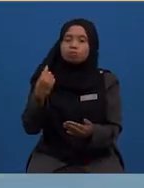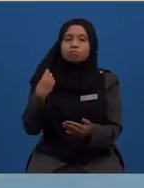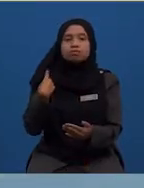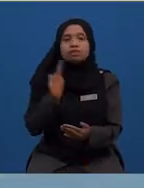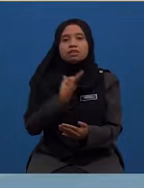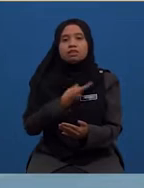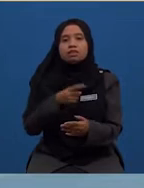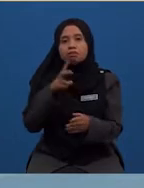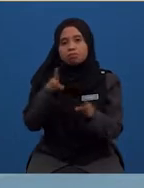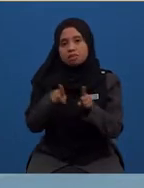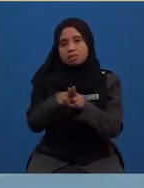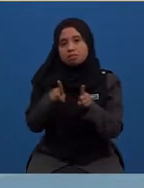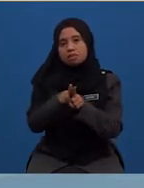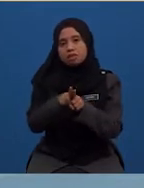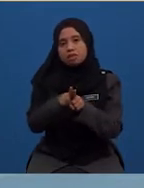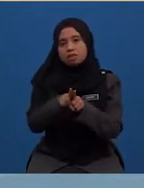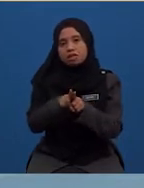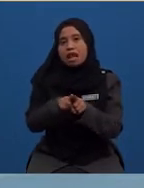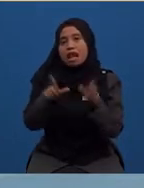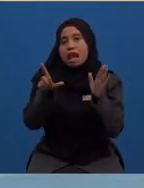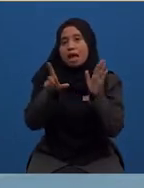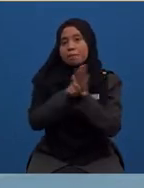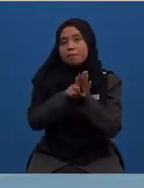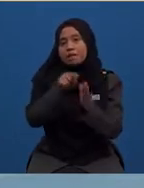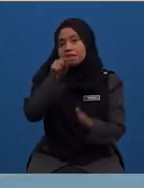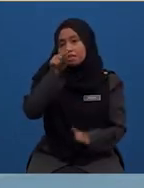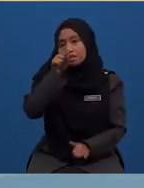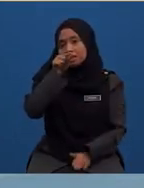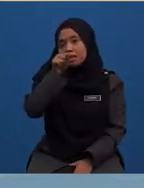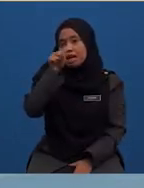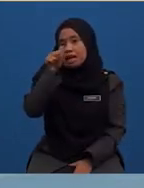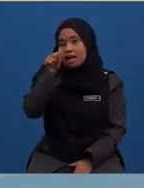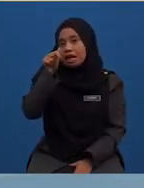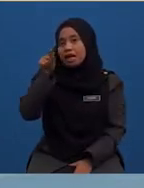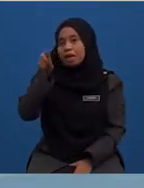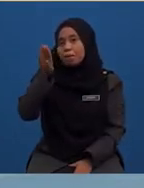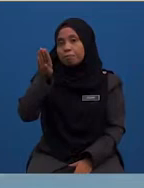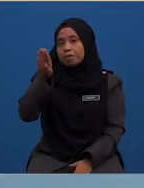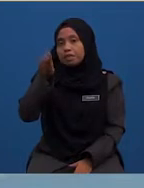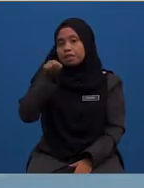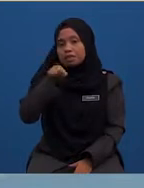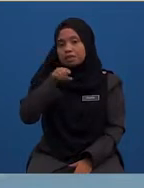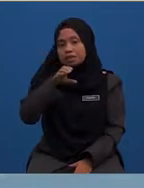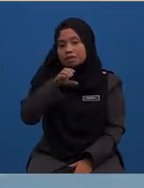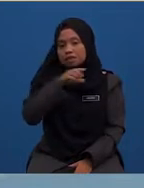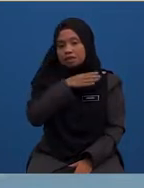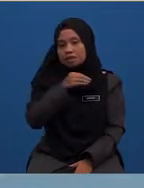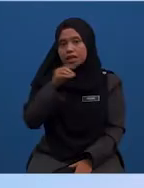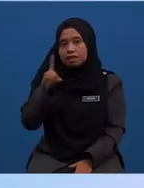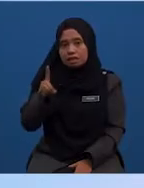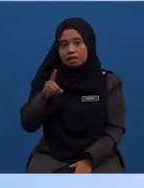Ayuh murid-murid bersama cikgu melabel titik A, B, C dan